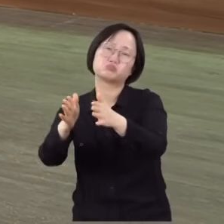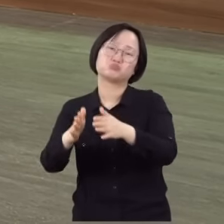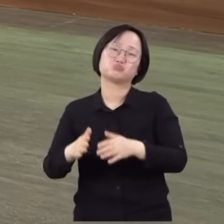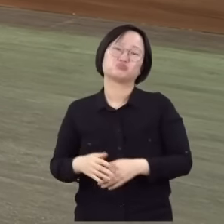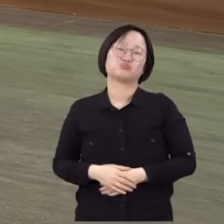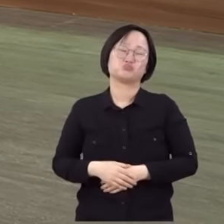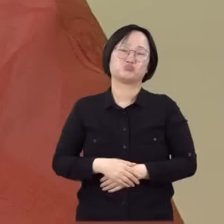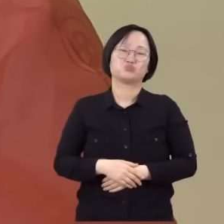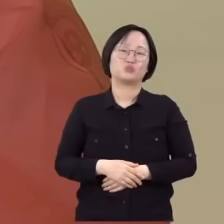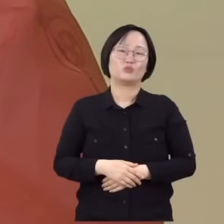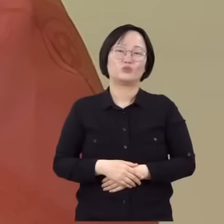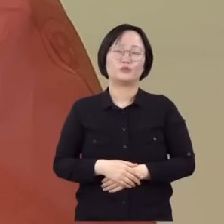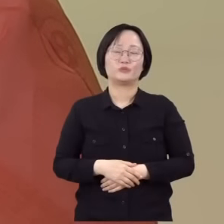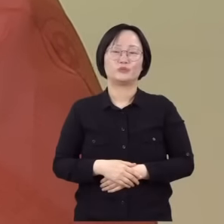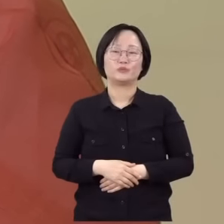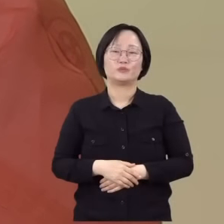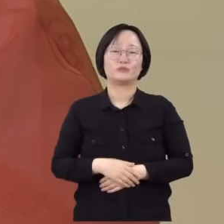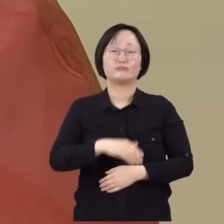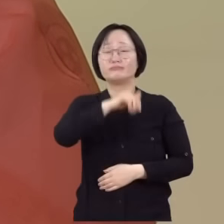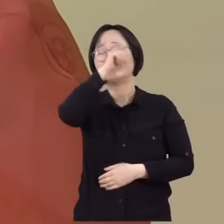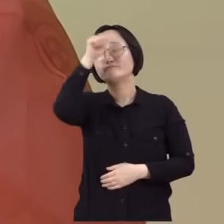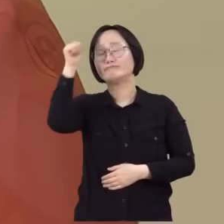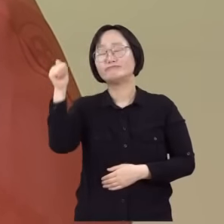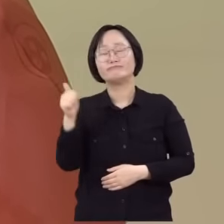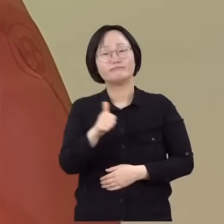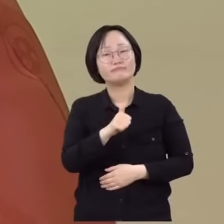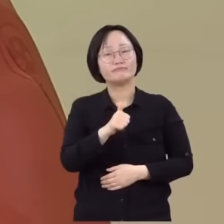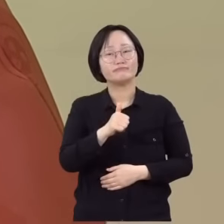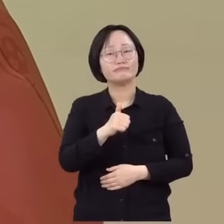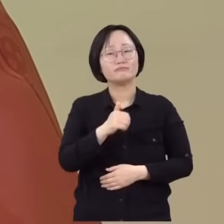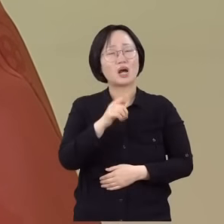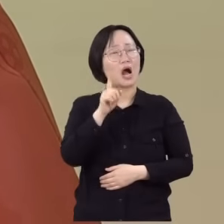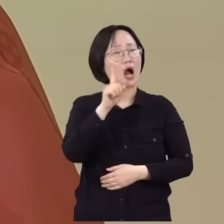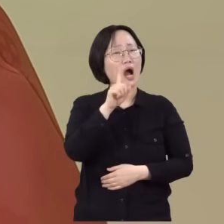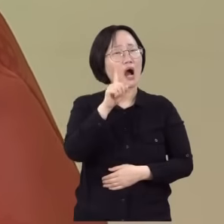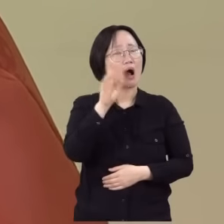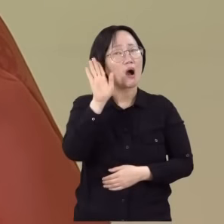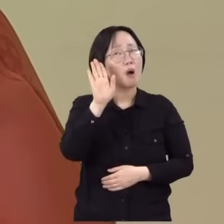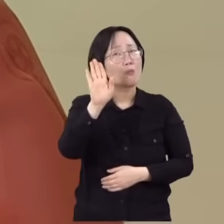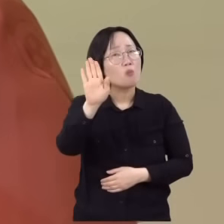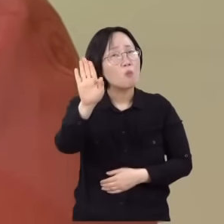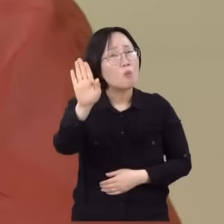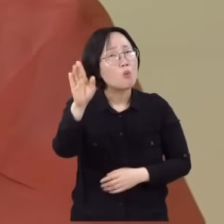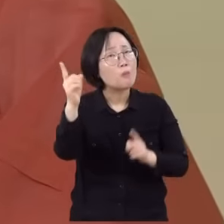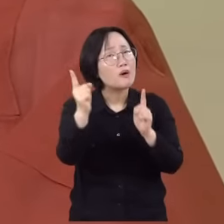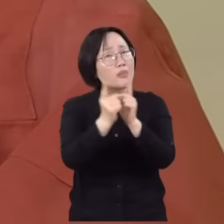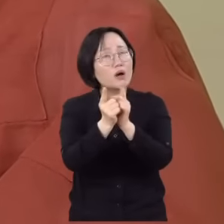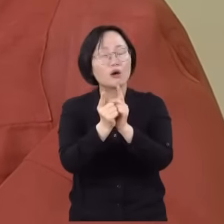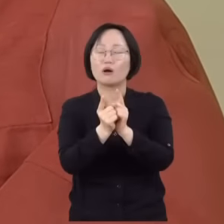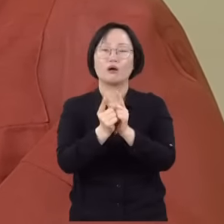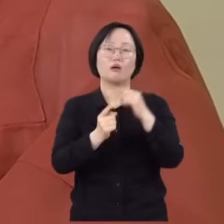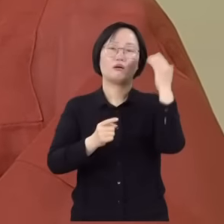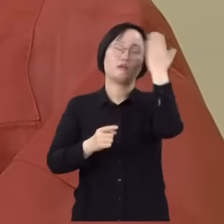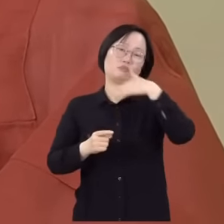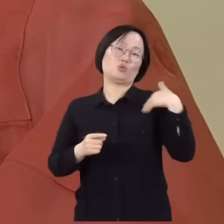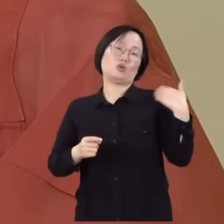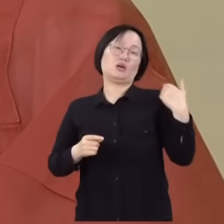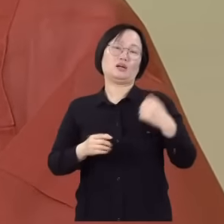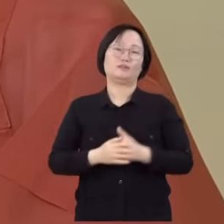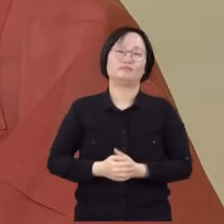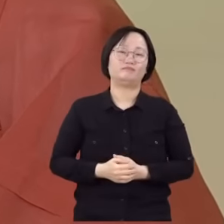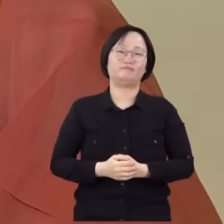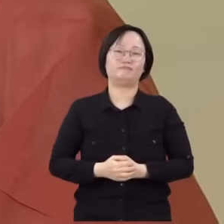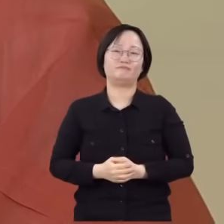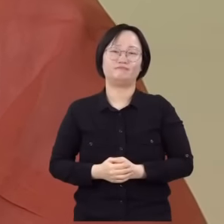있습니다 정말 인생은 한 치도 알 수가 없습니다 그런데 그 길을